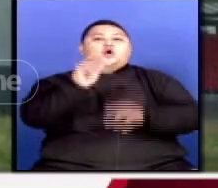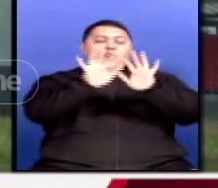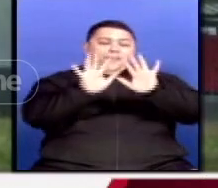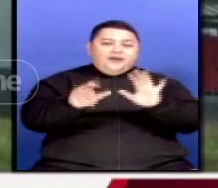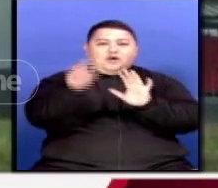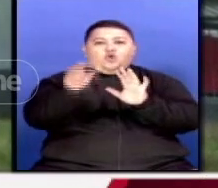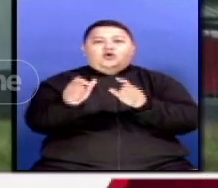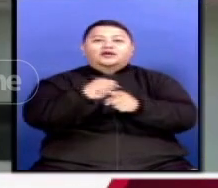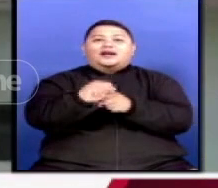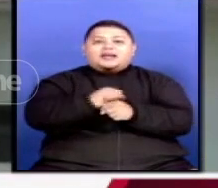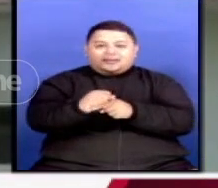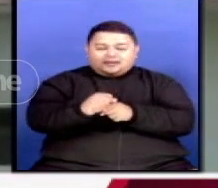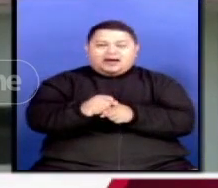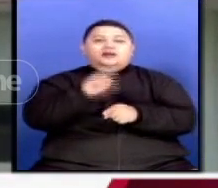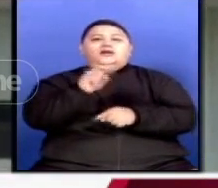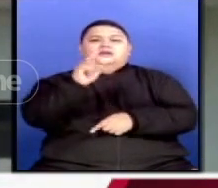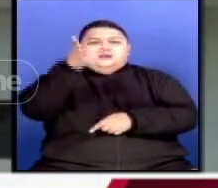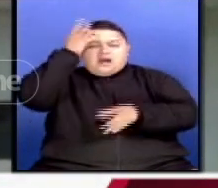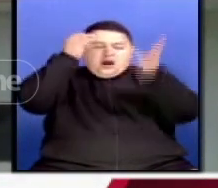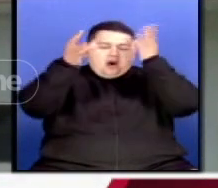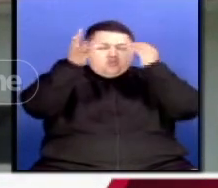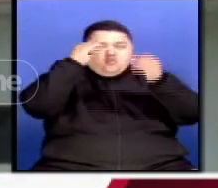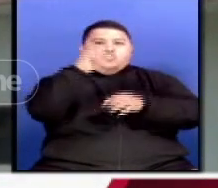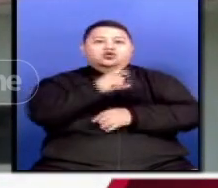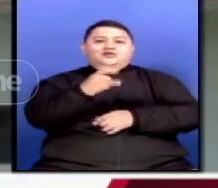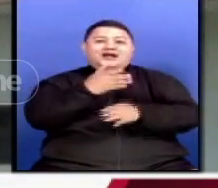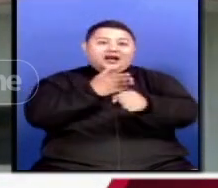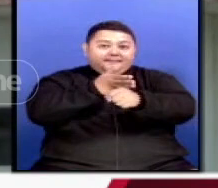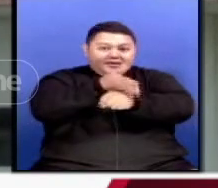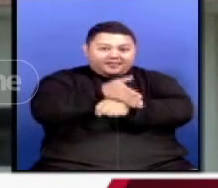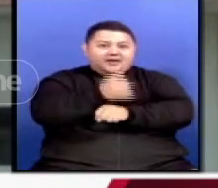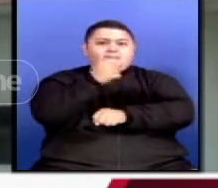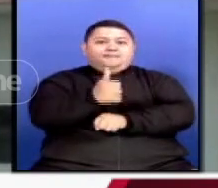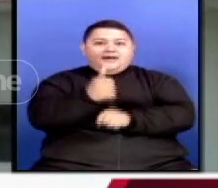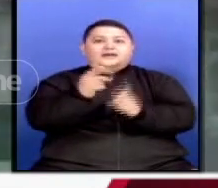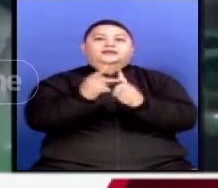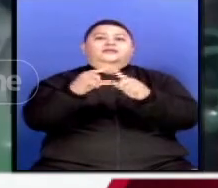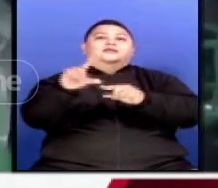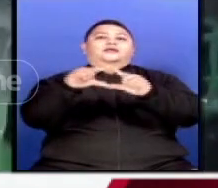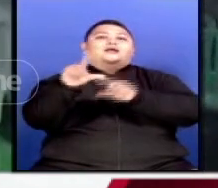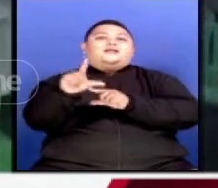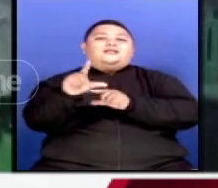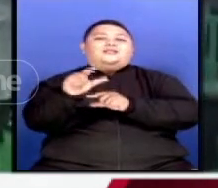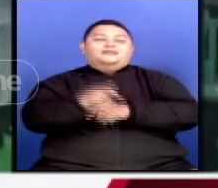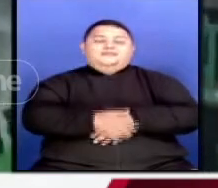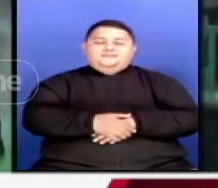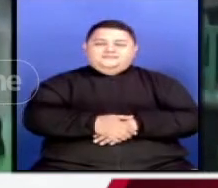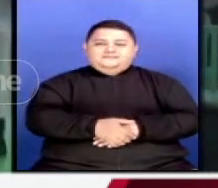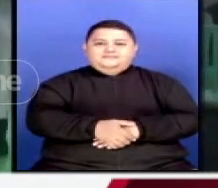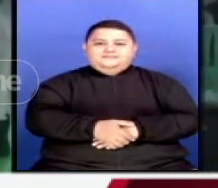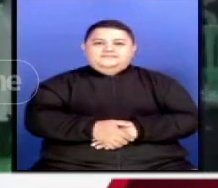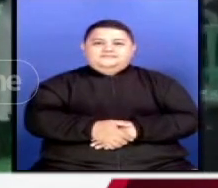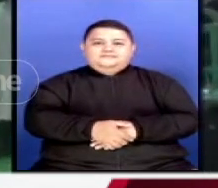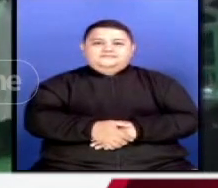akan semakin banyak masyarakat yang tahu tentang tata cara menyembelih yang baik dan benar. Dari Tuban, Jawa Timur, Hartono